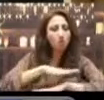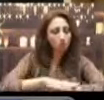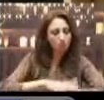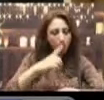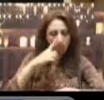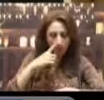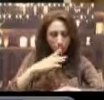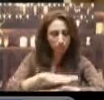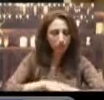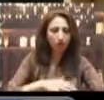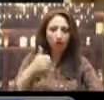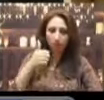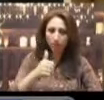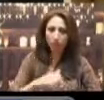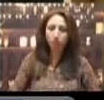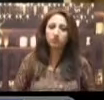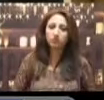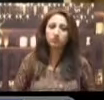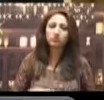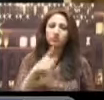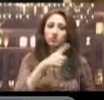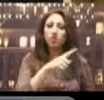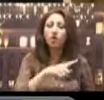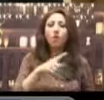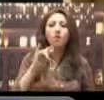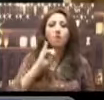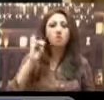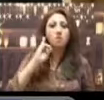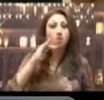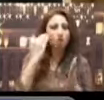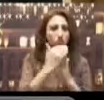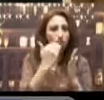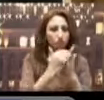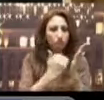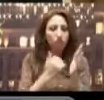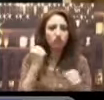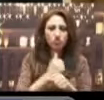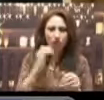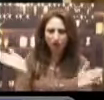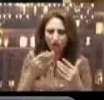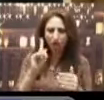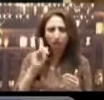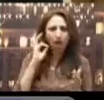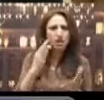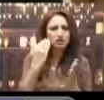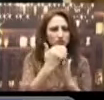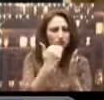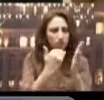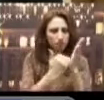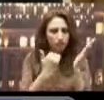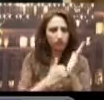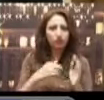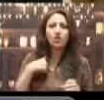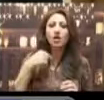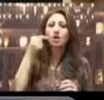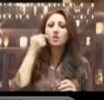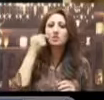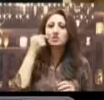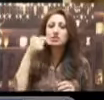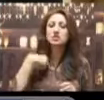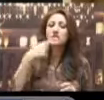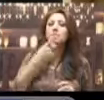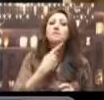في شخصيته. بحس انه عنده قيم تحكمه في العمل الفني، وده شيء جميل جدا. وعلى المستوى الانساني انا بحبه، هو صديق قريب